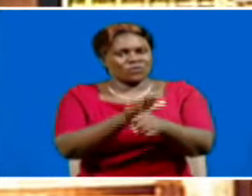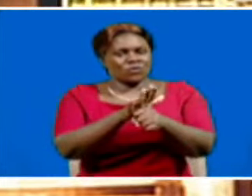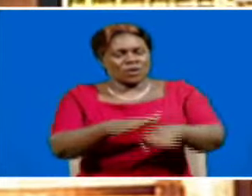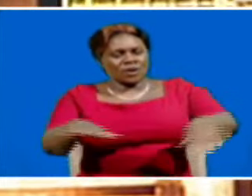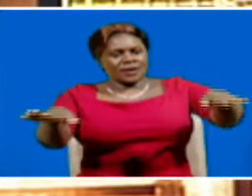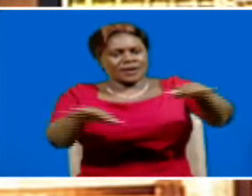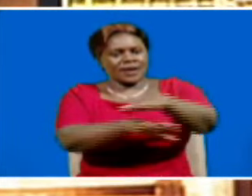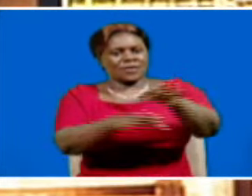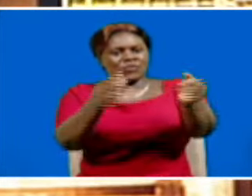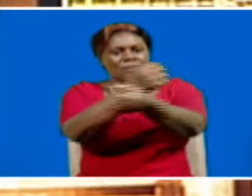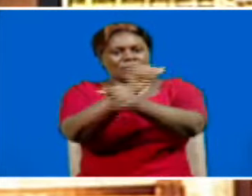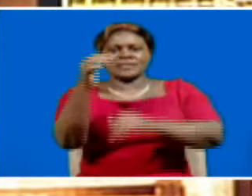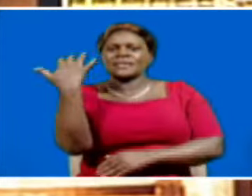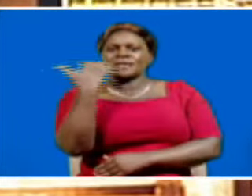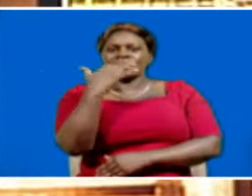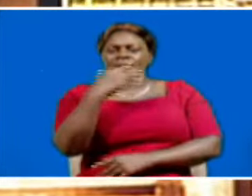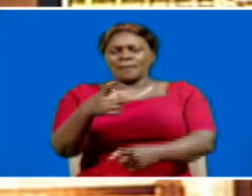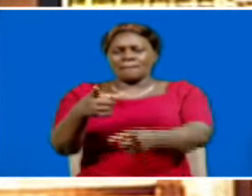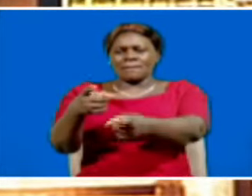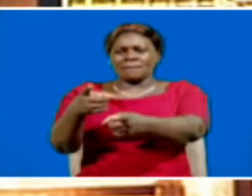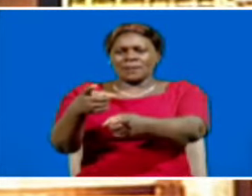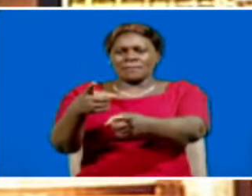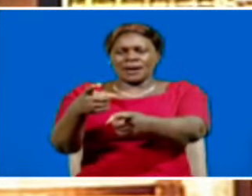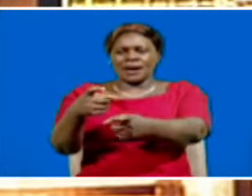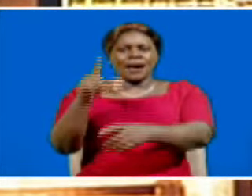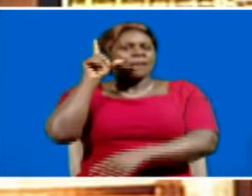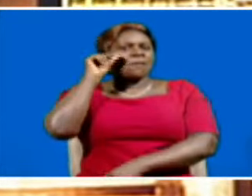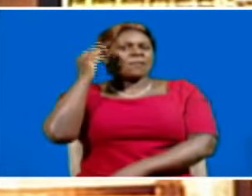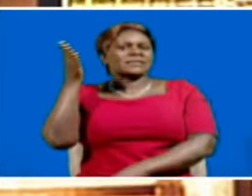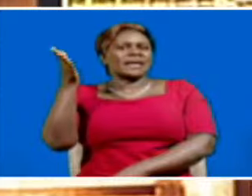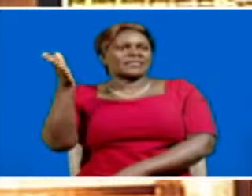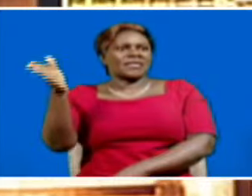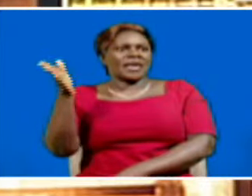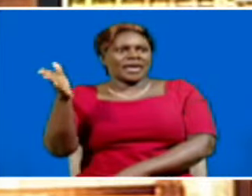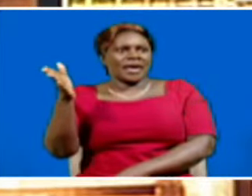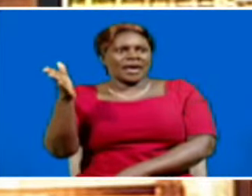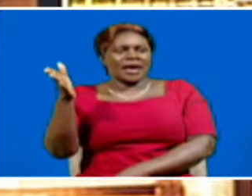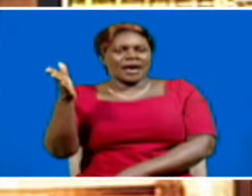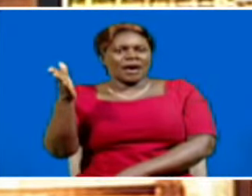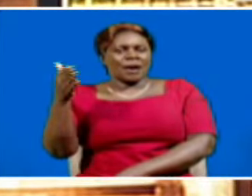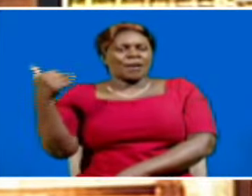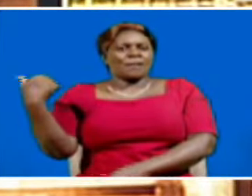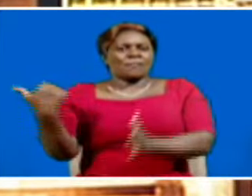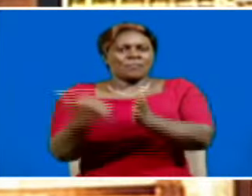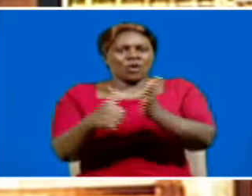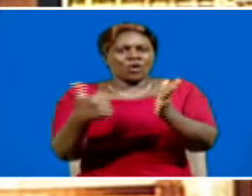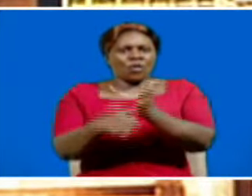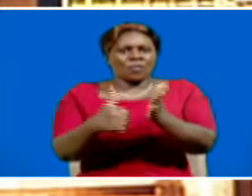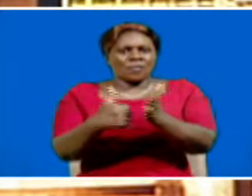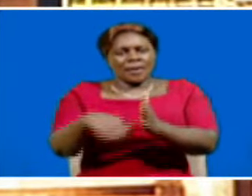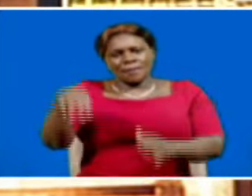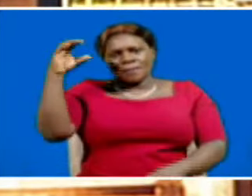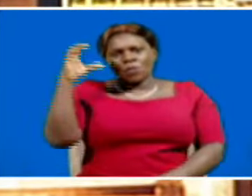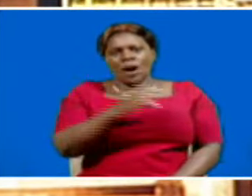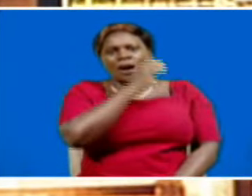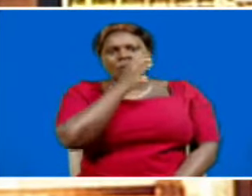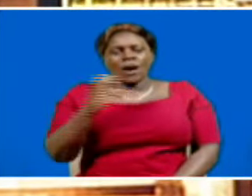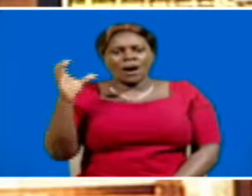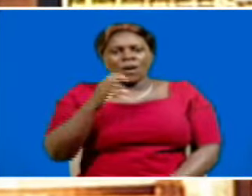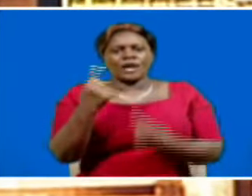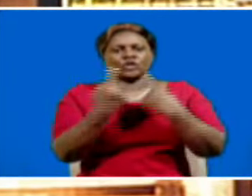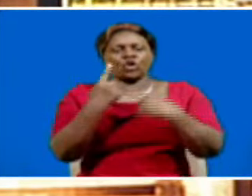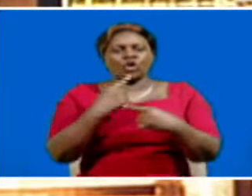Naibu Rais Rigathi Gachagua amewashutumu viongozi wa eneo la Pwani kwa kujitia hamnazo kuhusu kero la dawa za kulevya.